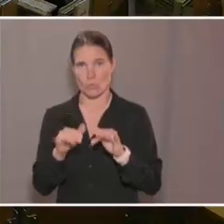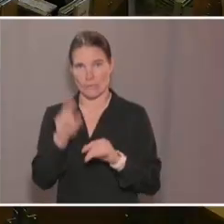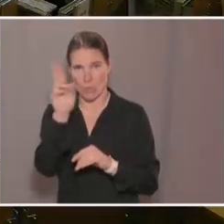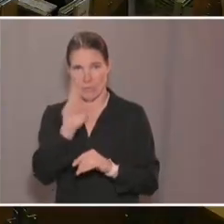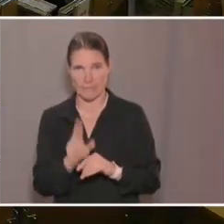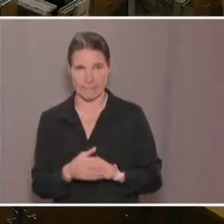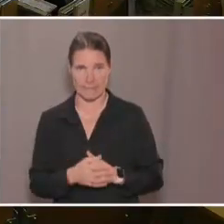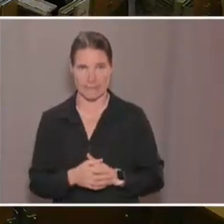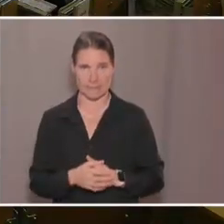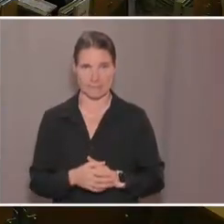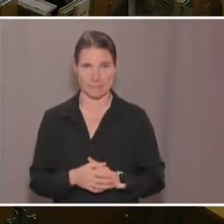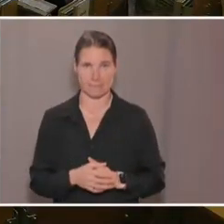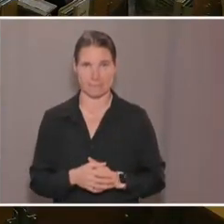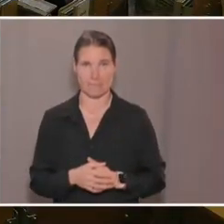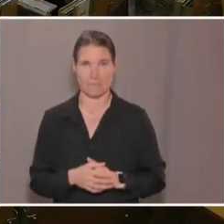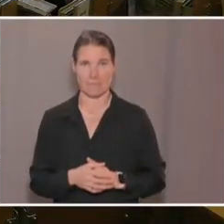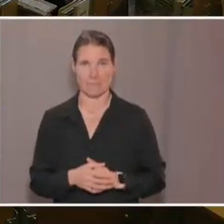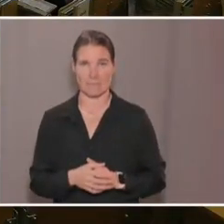Universität und